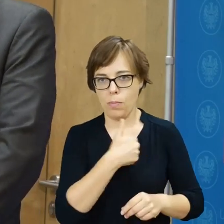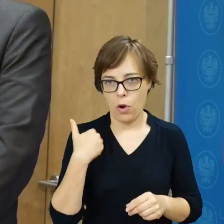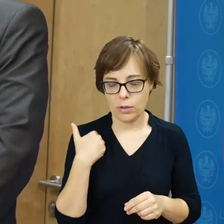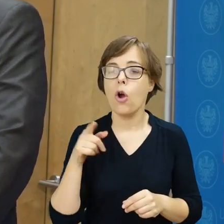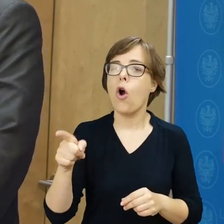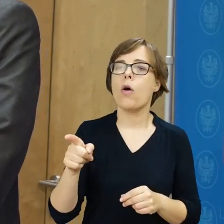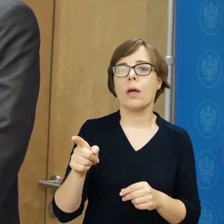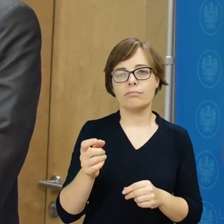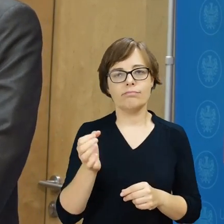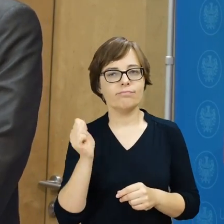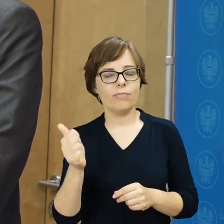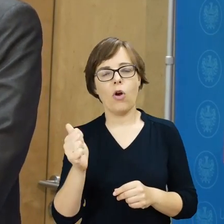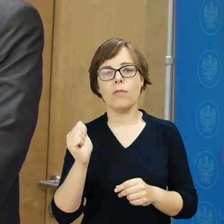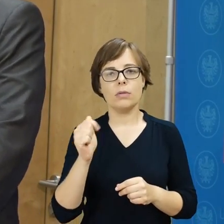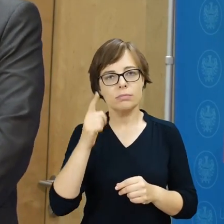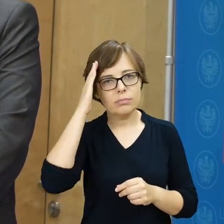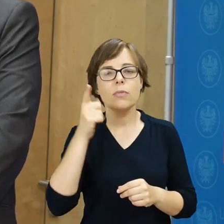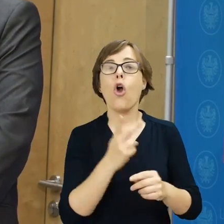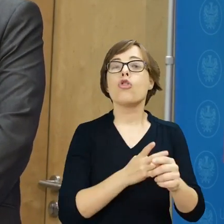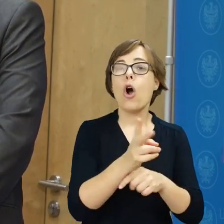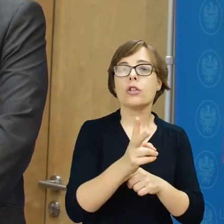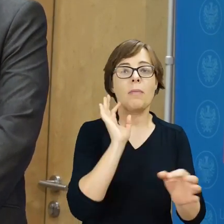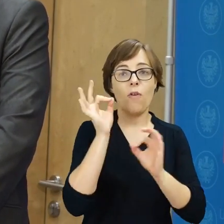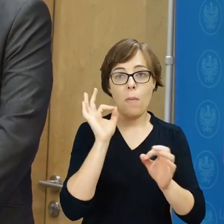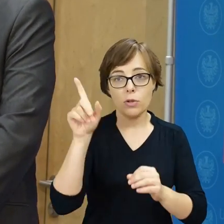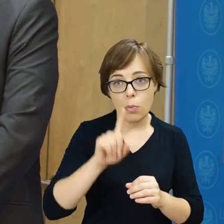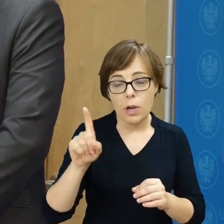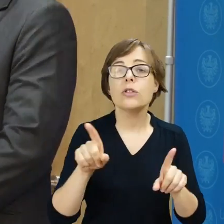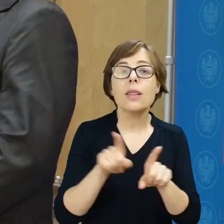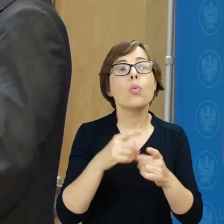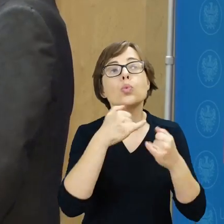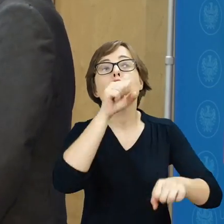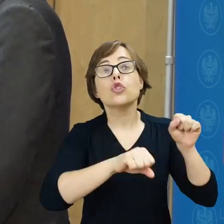informacji publicznej i rozstrzygania sporów w tych sprawach.